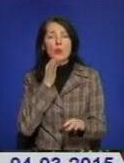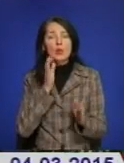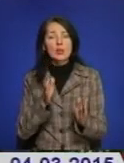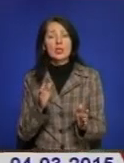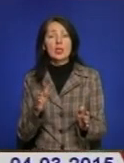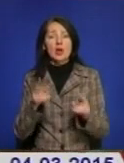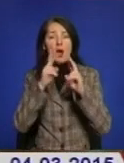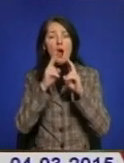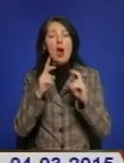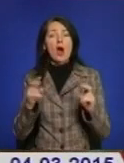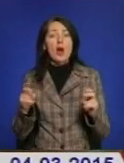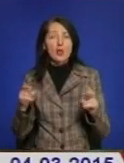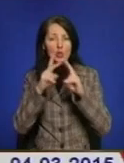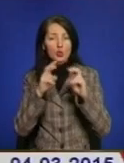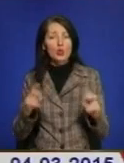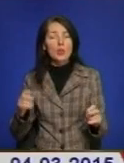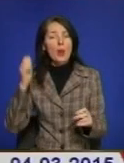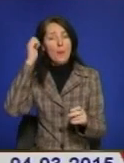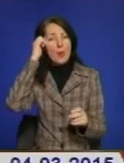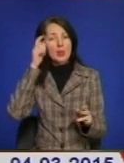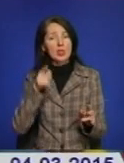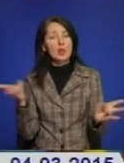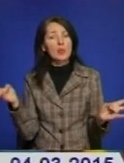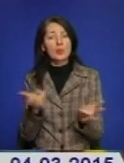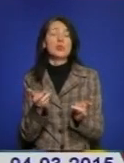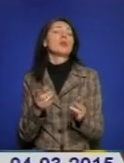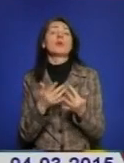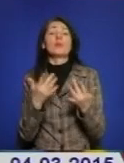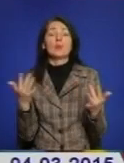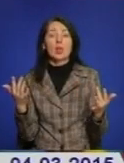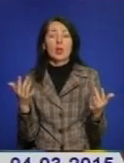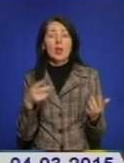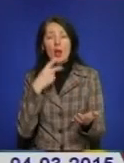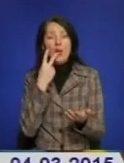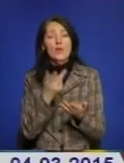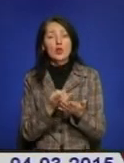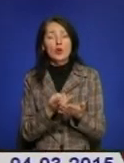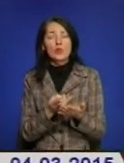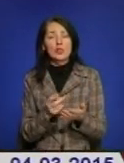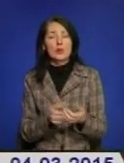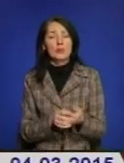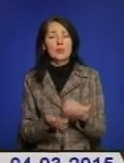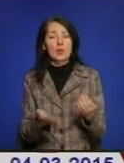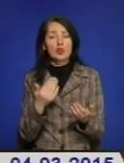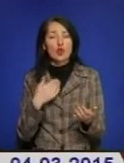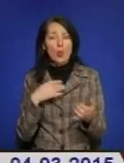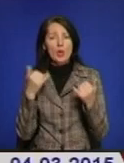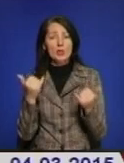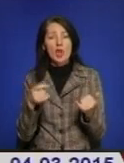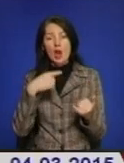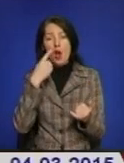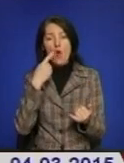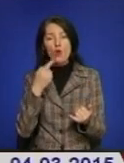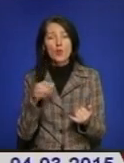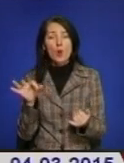самими архітектурними пам'ятками. Їм потрібні атракції та різноманітні видовища. Якщо ми зараз говоримо